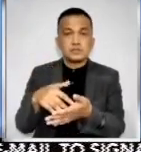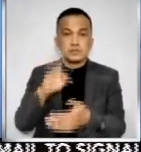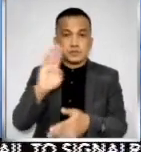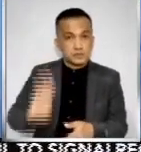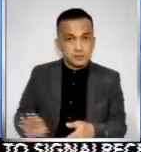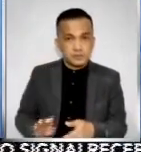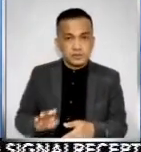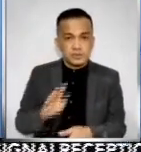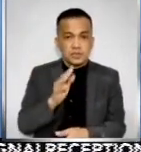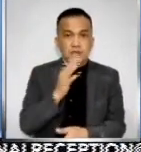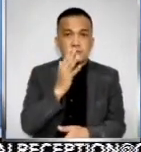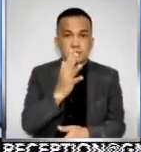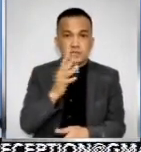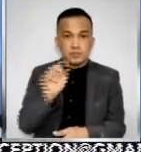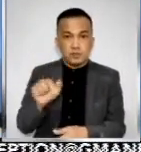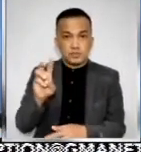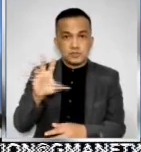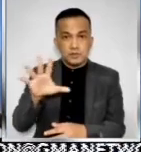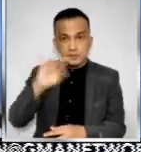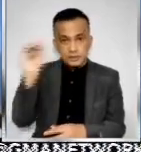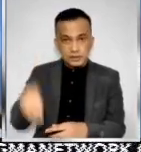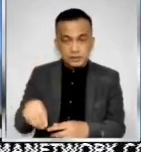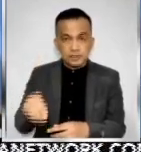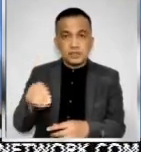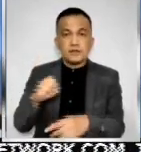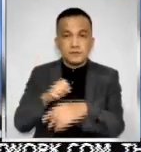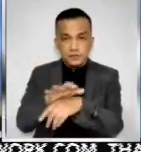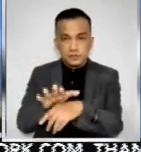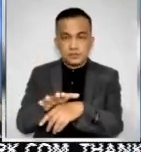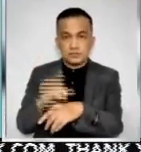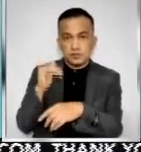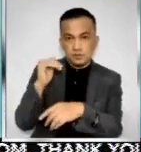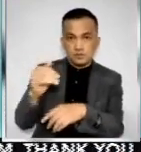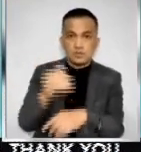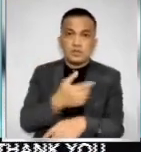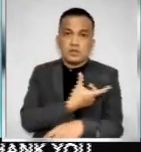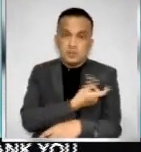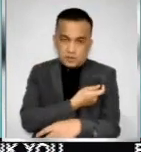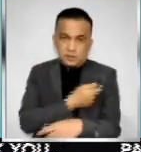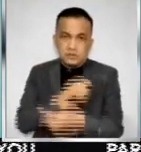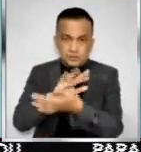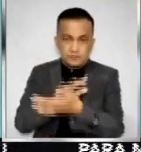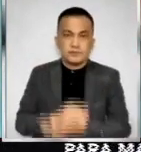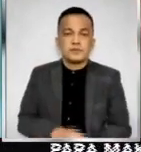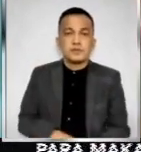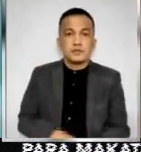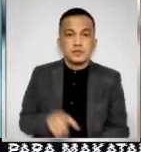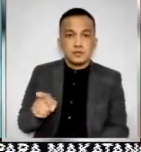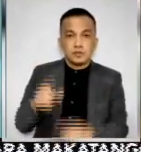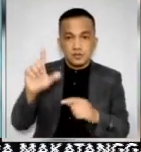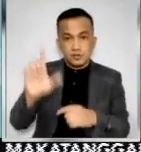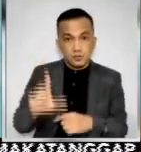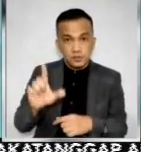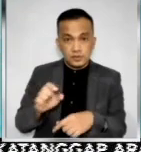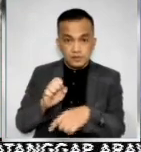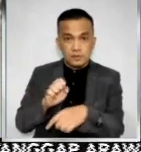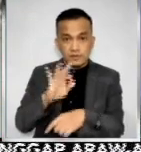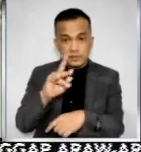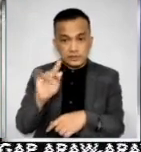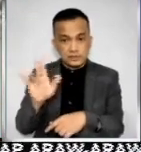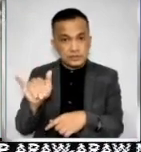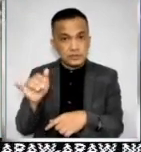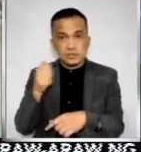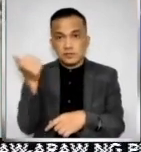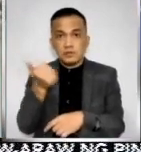50.65% effective ang bakuna para hindi ma-infect ng virus ang isang tao. Mababa ito kumpara sa efficacy rate ng ibang bakuna.